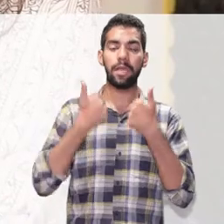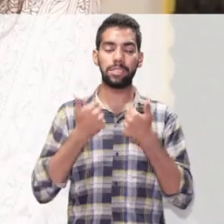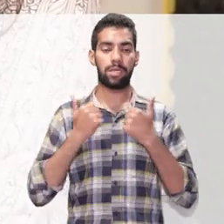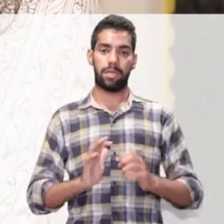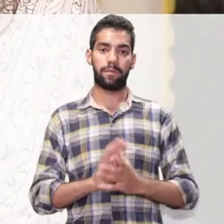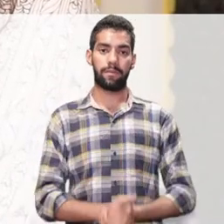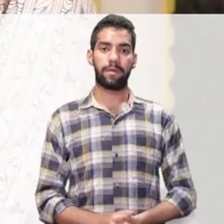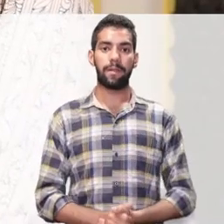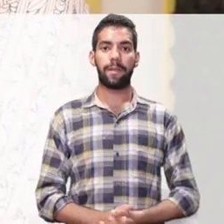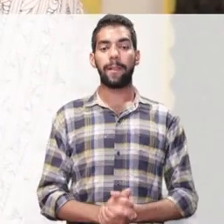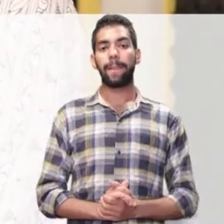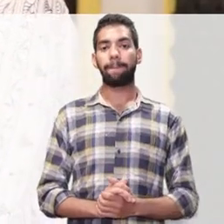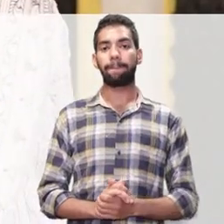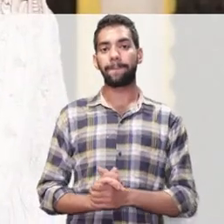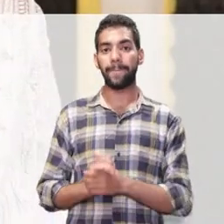सीज्ड